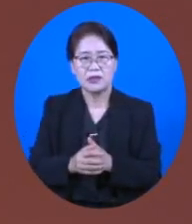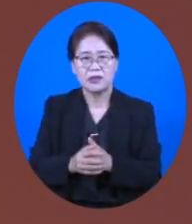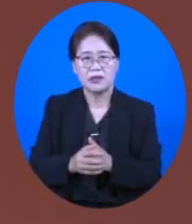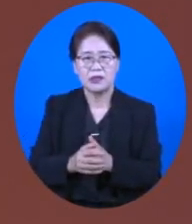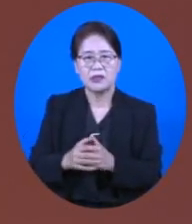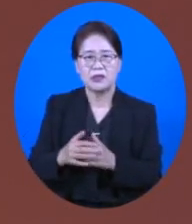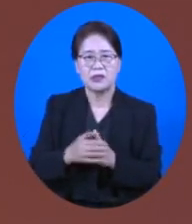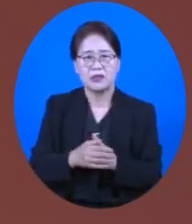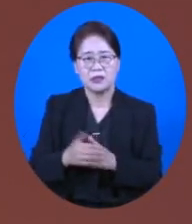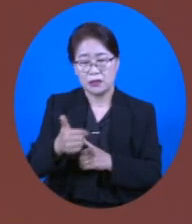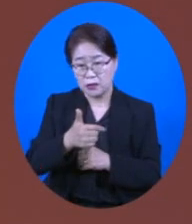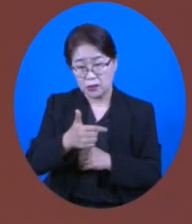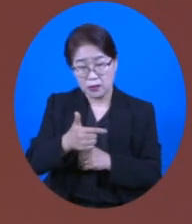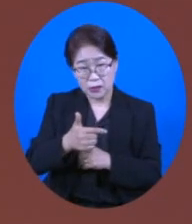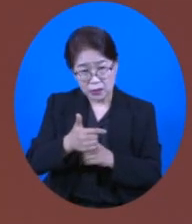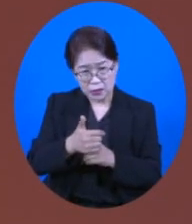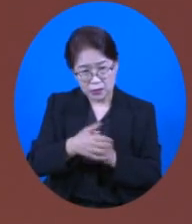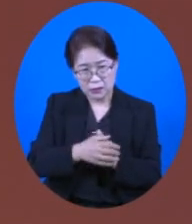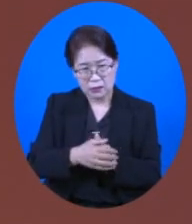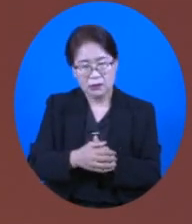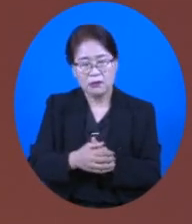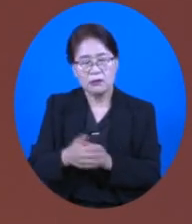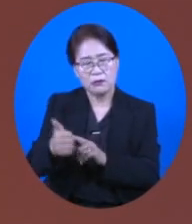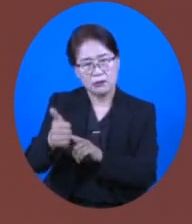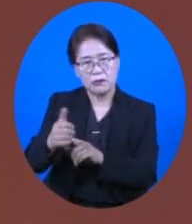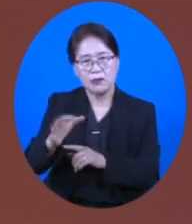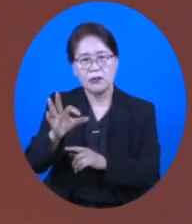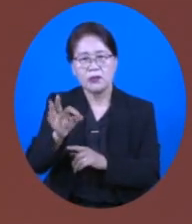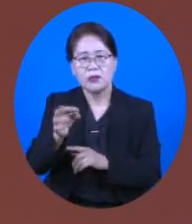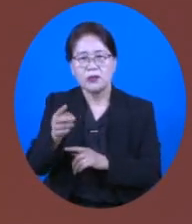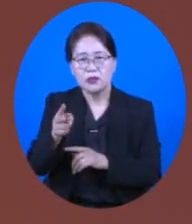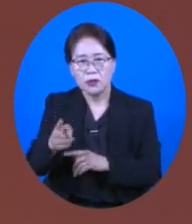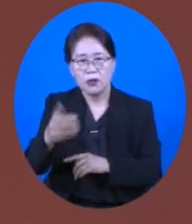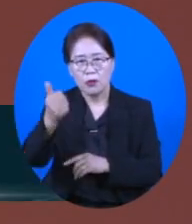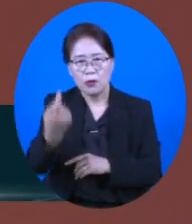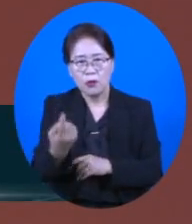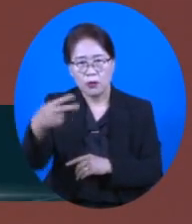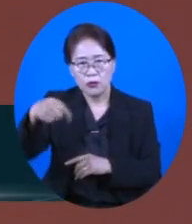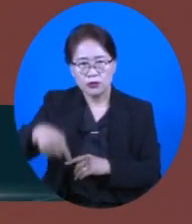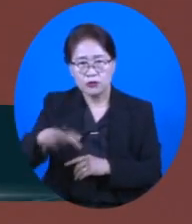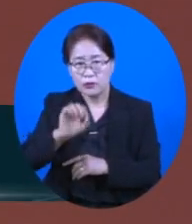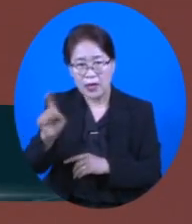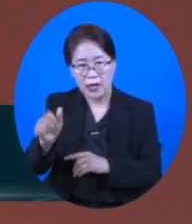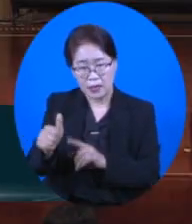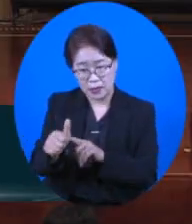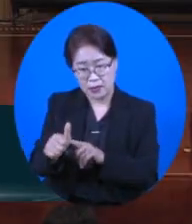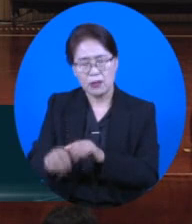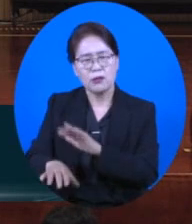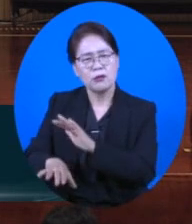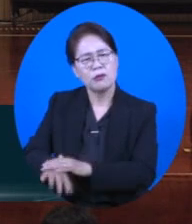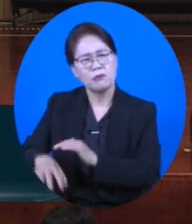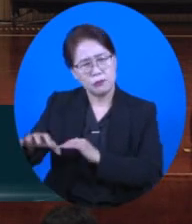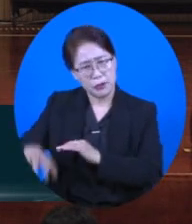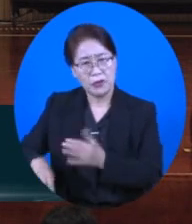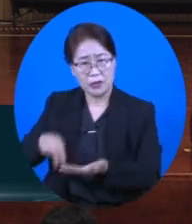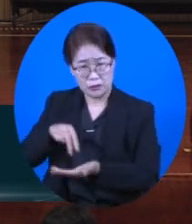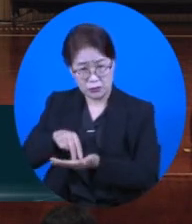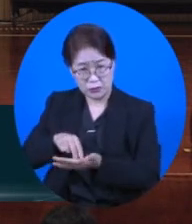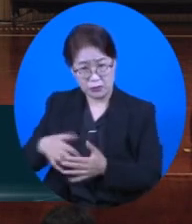여호수아의 오른쪽에 서서 여호수아를 대적한다는 거죠. 자, 우리 1절 하반절의 말씀을 다시 한번 읽어볼까요? 다